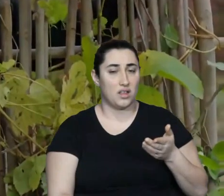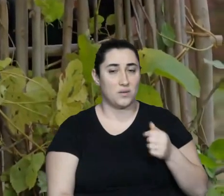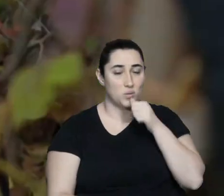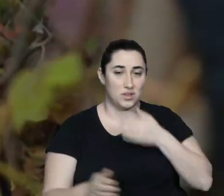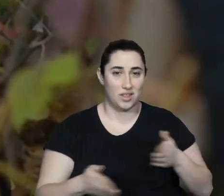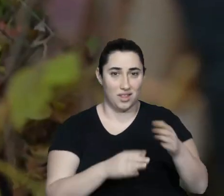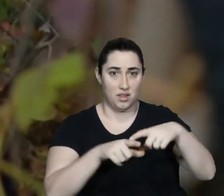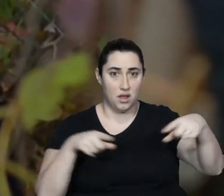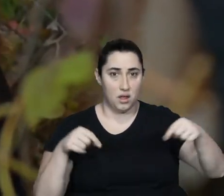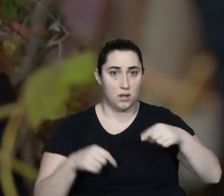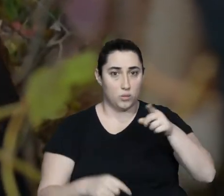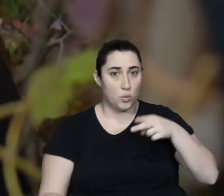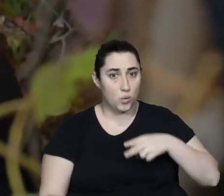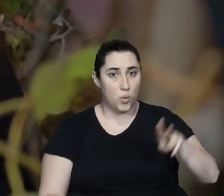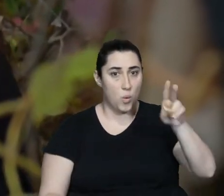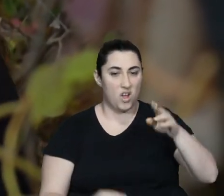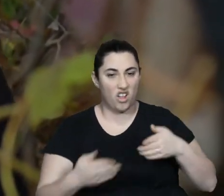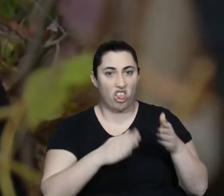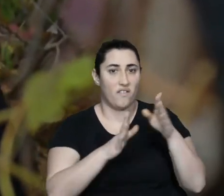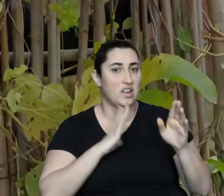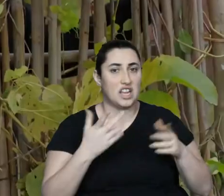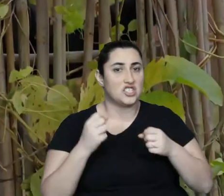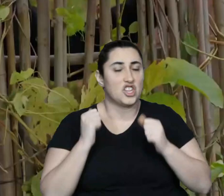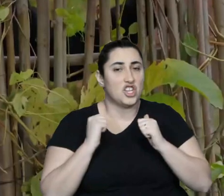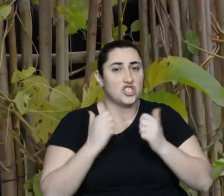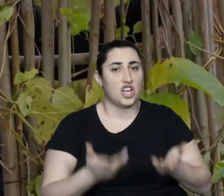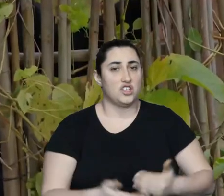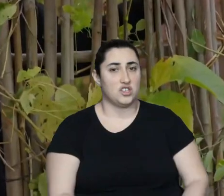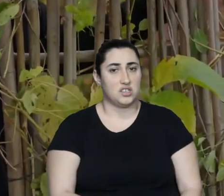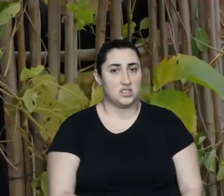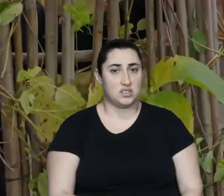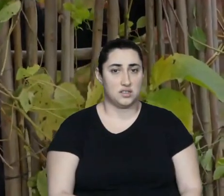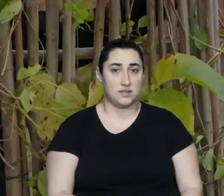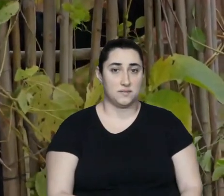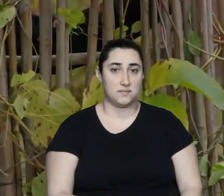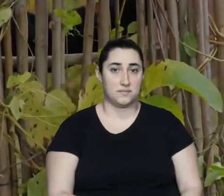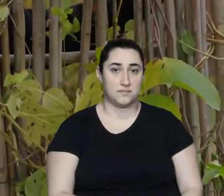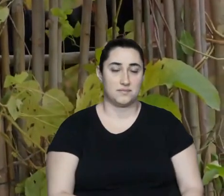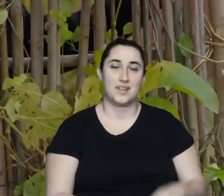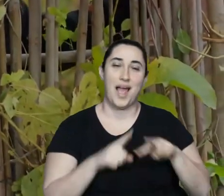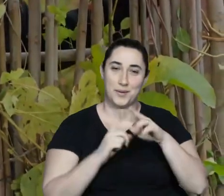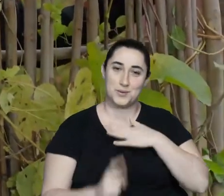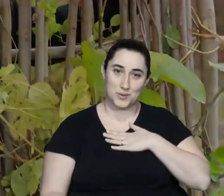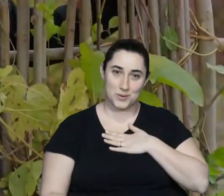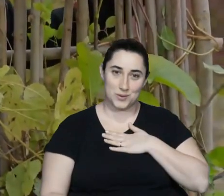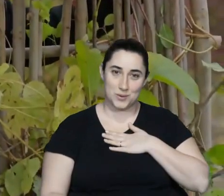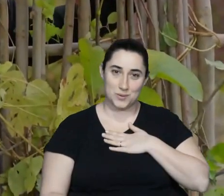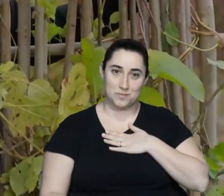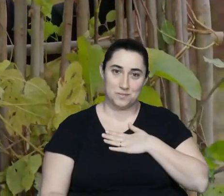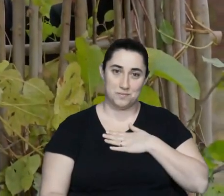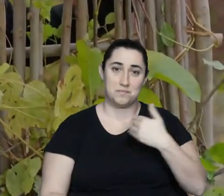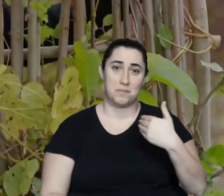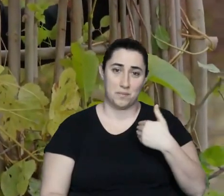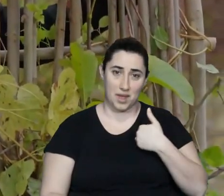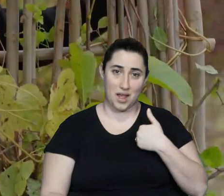Sağ ol. Bu yollar kargacık burgacık ya. Nasıl taşıyacaksın beni bununla sen? Aysucuğum,